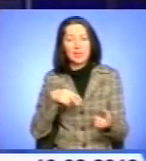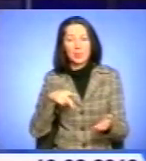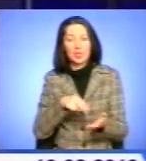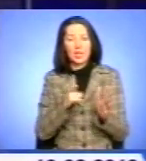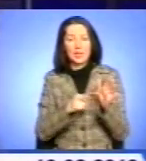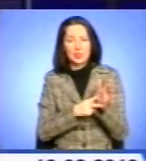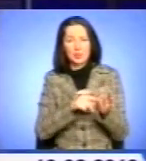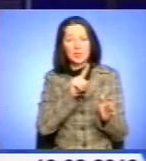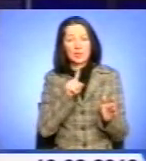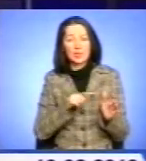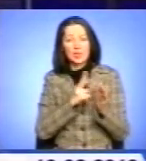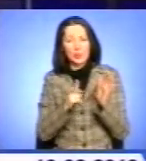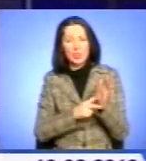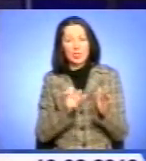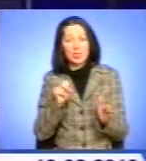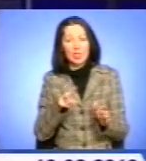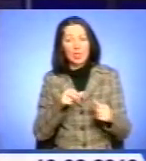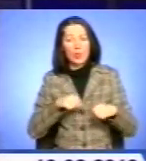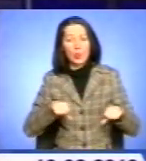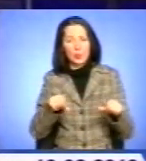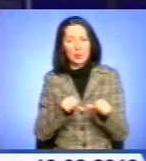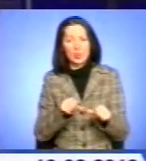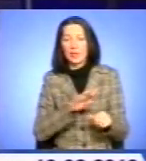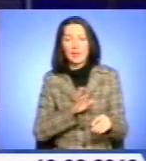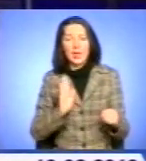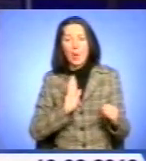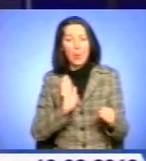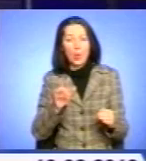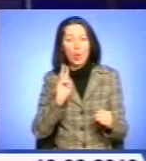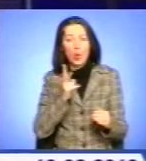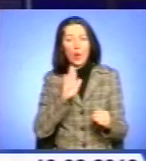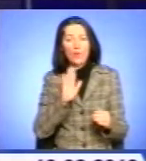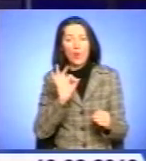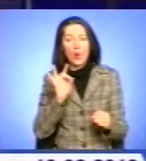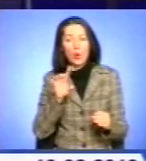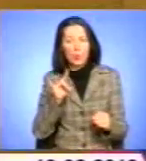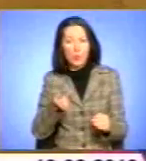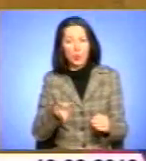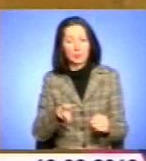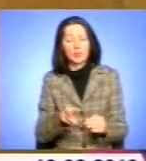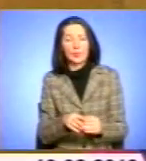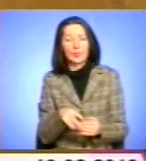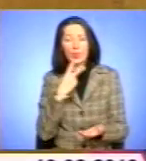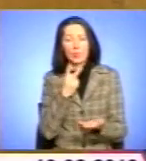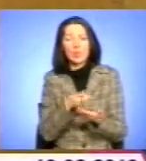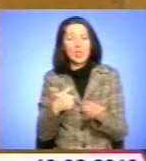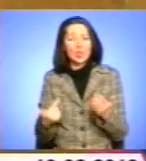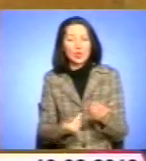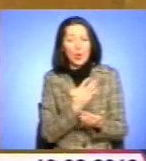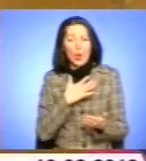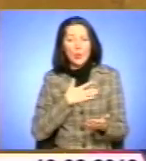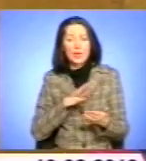7 із 17 членів комісії. Відповідно, не було кворуму. Детальніше у сюжеті. Бачите, знову в нас